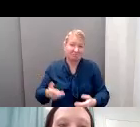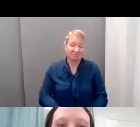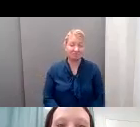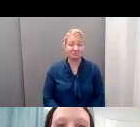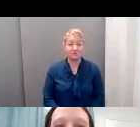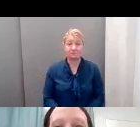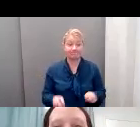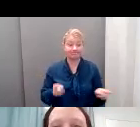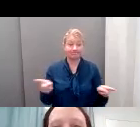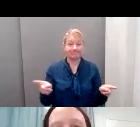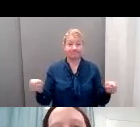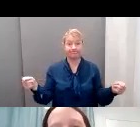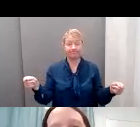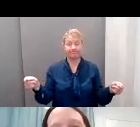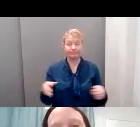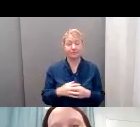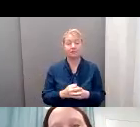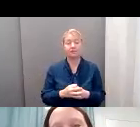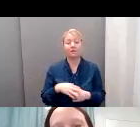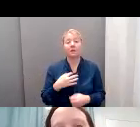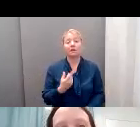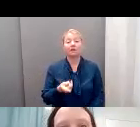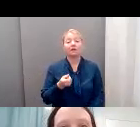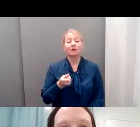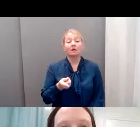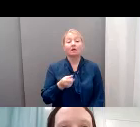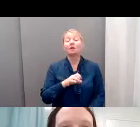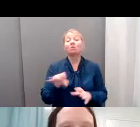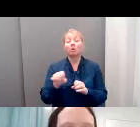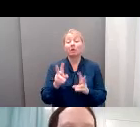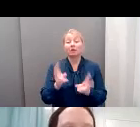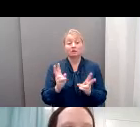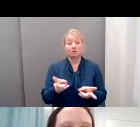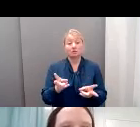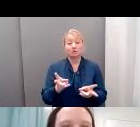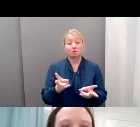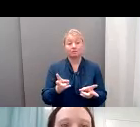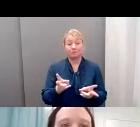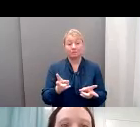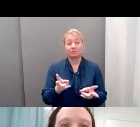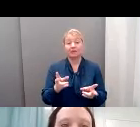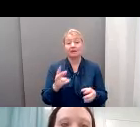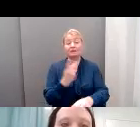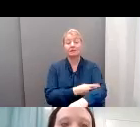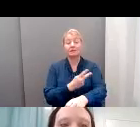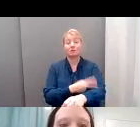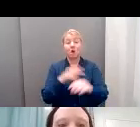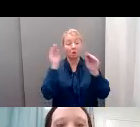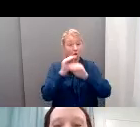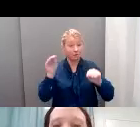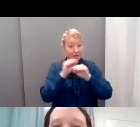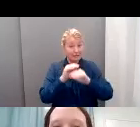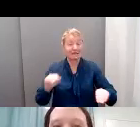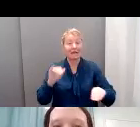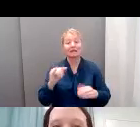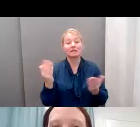Detta är även något som påverkar sexualundervisningen i skolan. Och sex- och funktionsnedsättningar